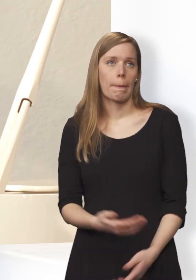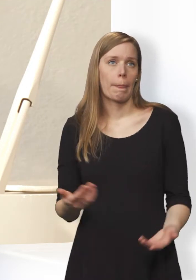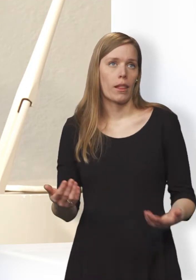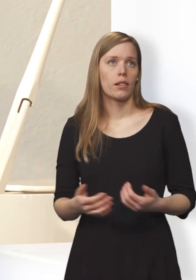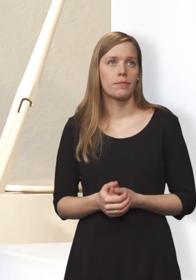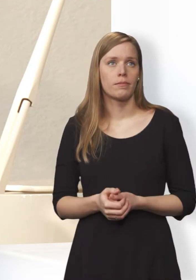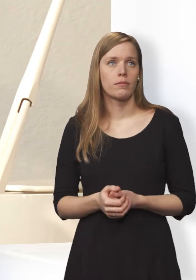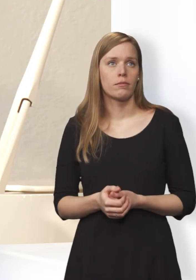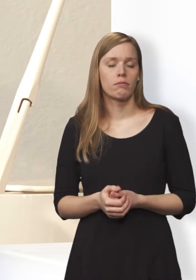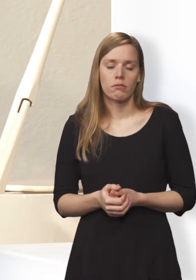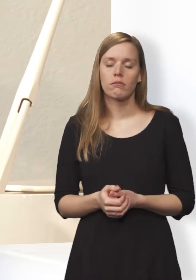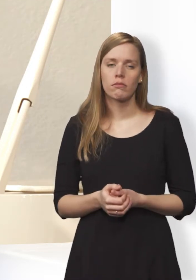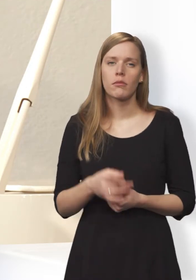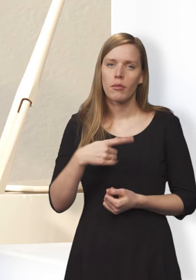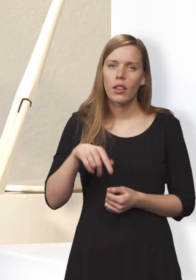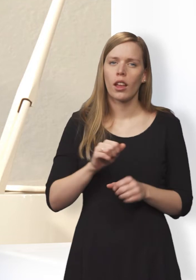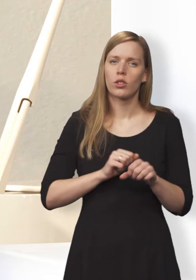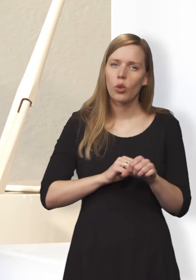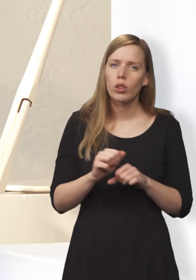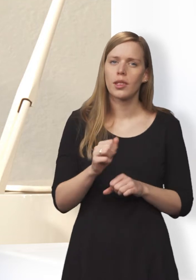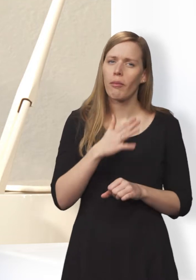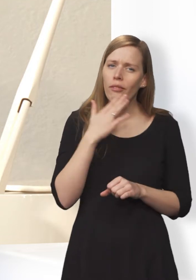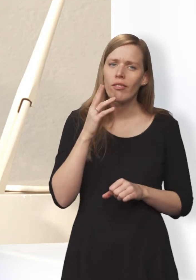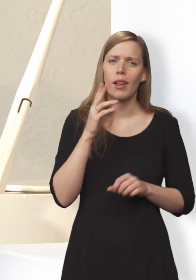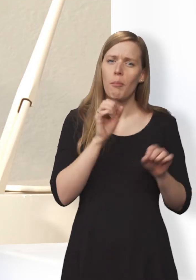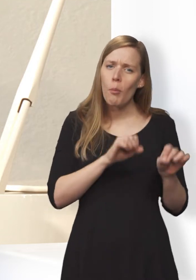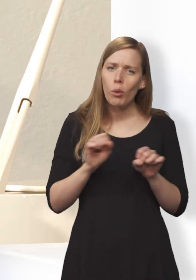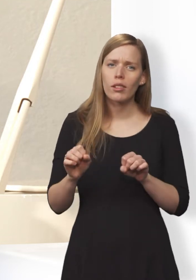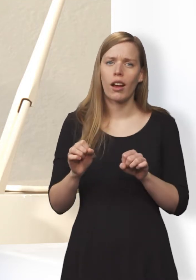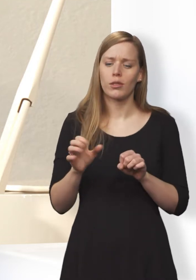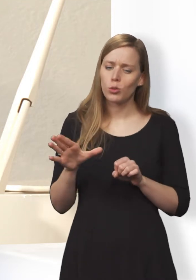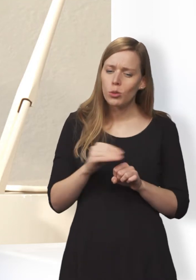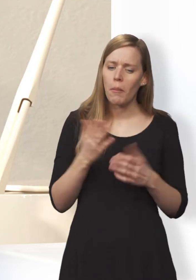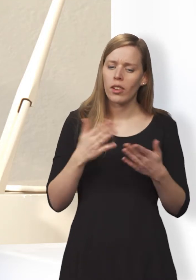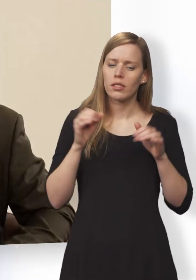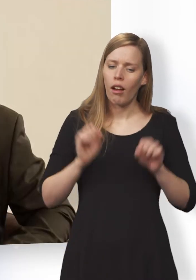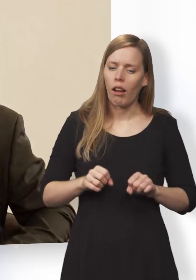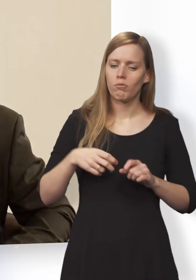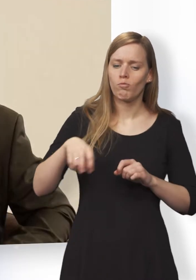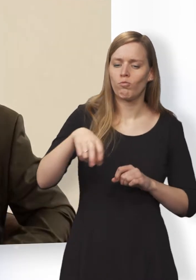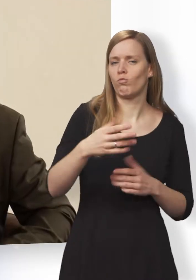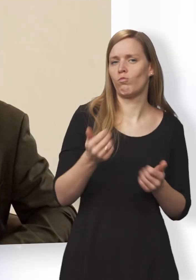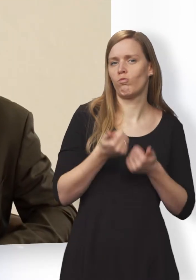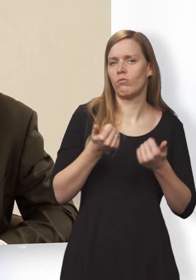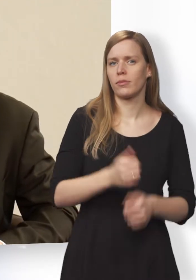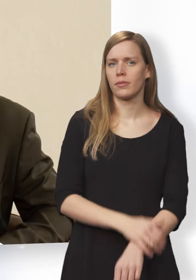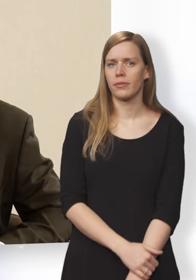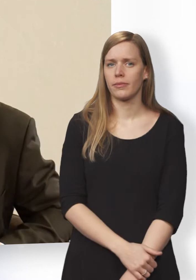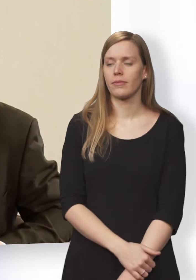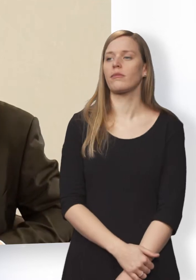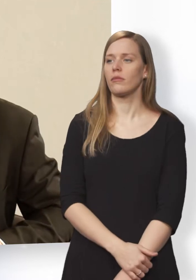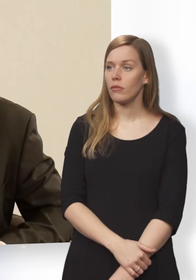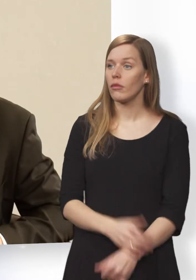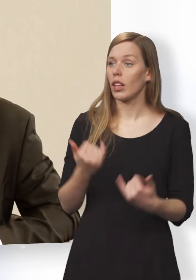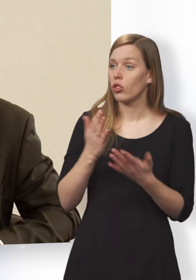wir haben trotzdem unendlich viele möglichkeiten auch miteinander jetzt auch viel über